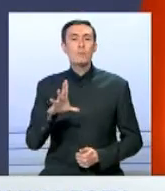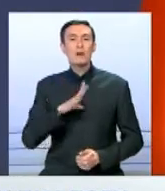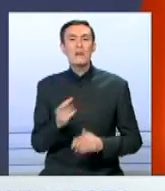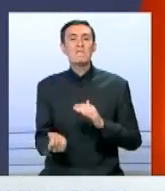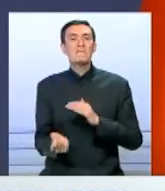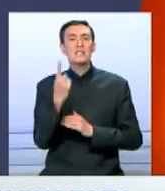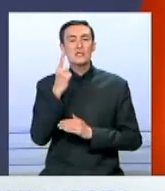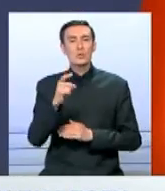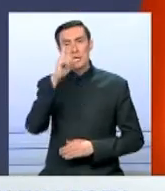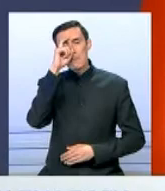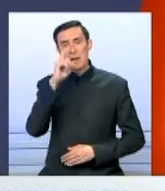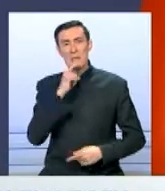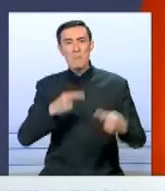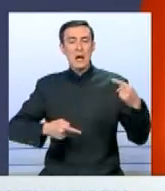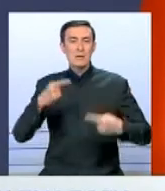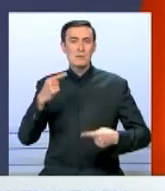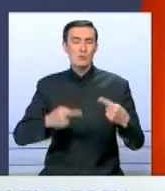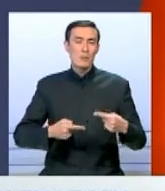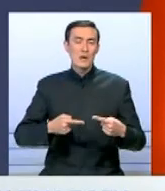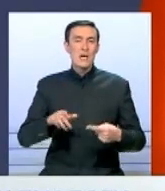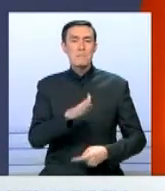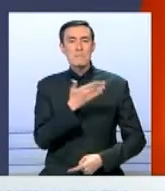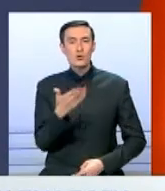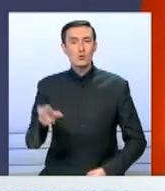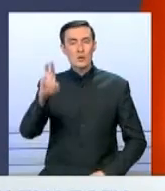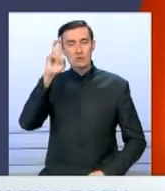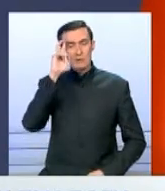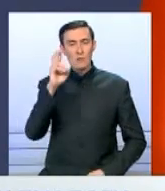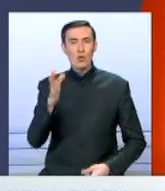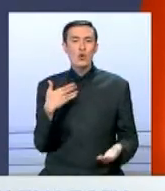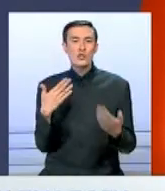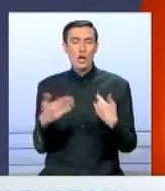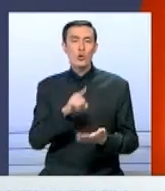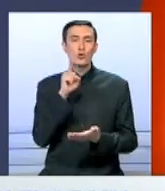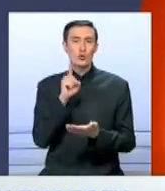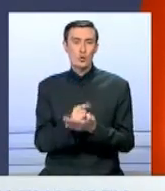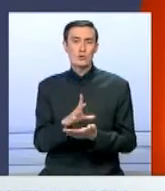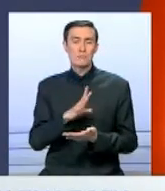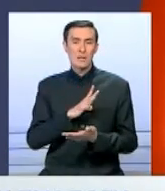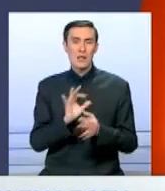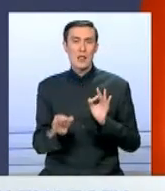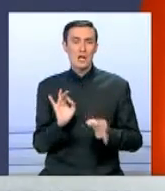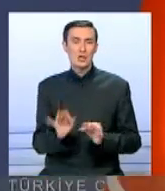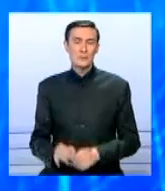из-за недопонимания между странами, но в любом случае диалог должен быть налажен.